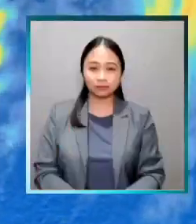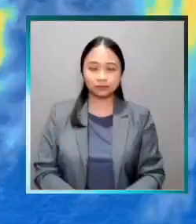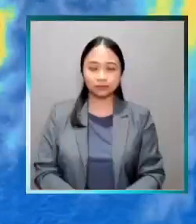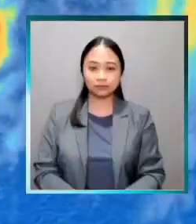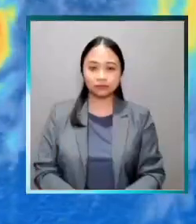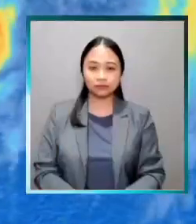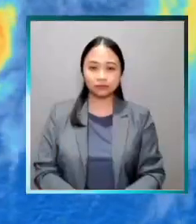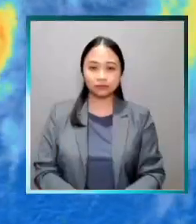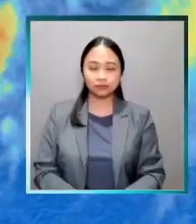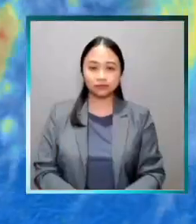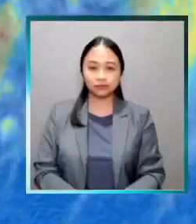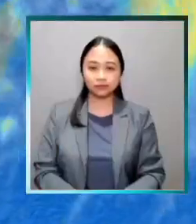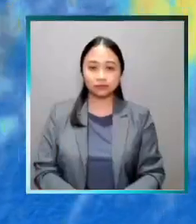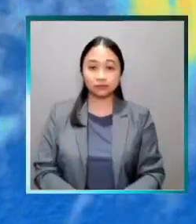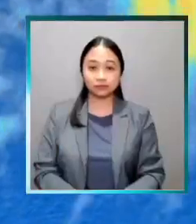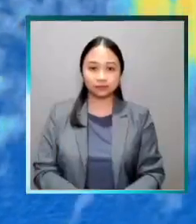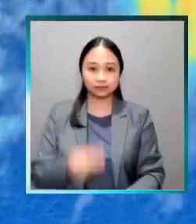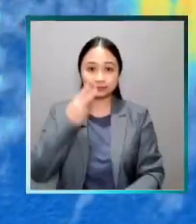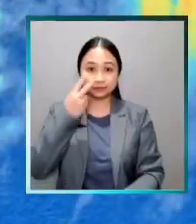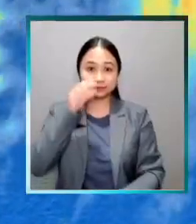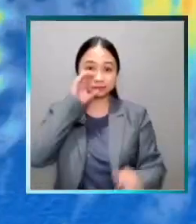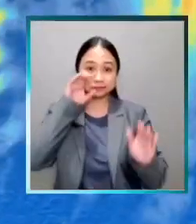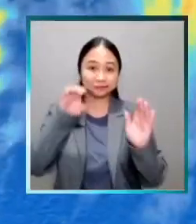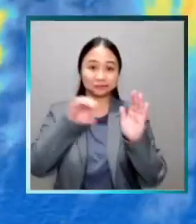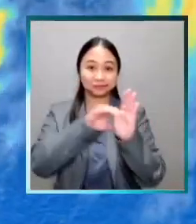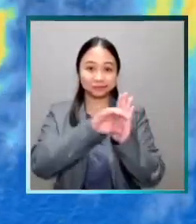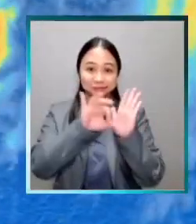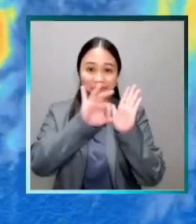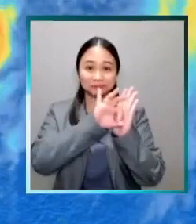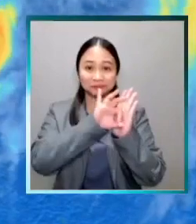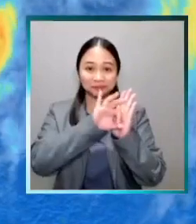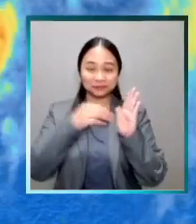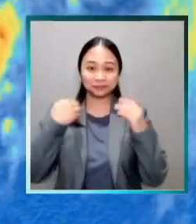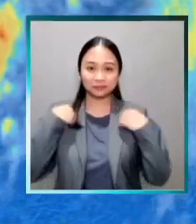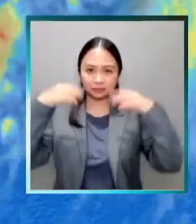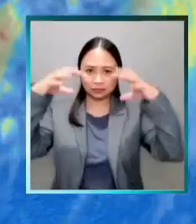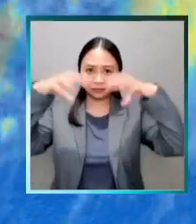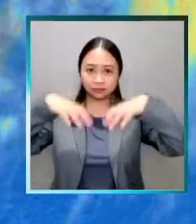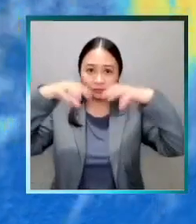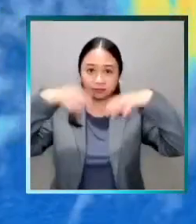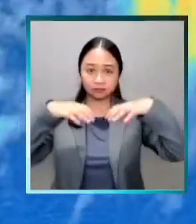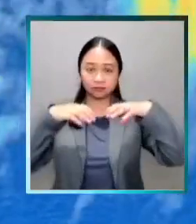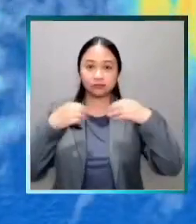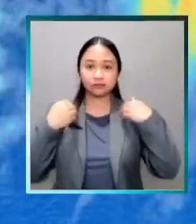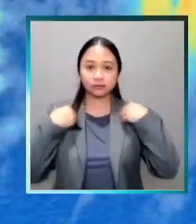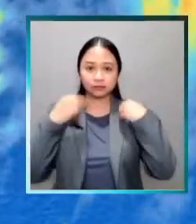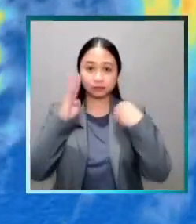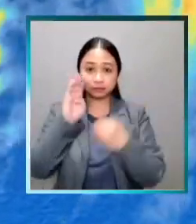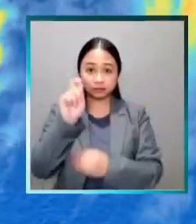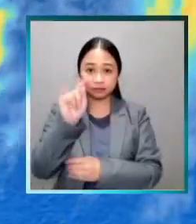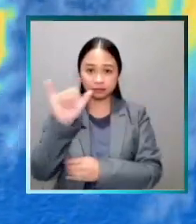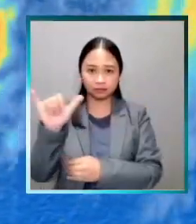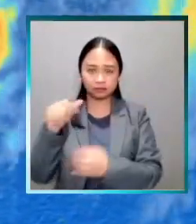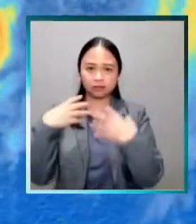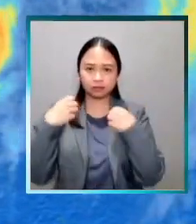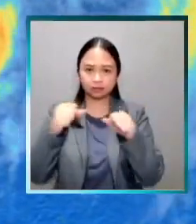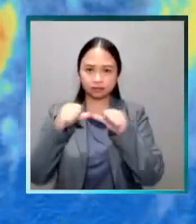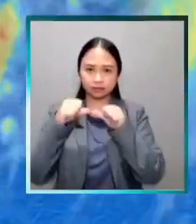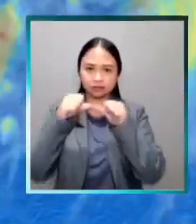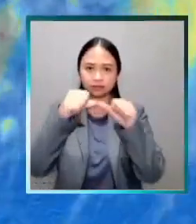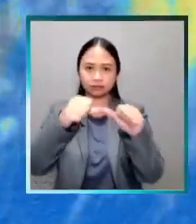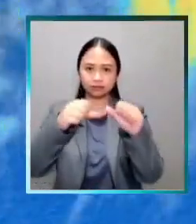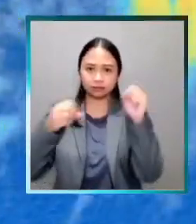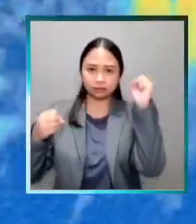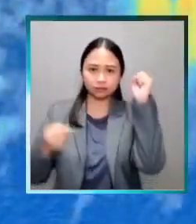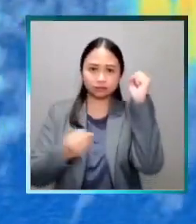Yan po ang satellite image ng bagyong Betty. Patuloy ang pagbagal ng bagyo habang kumikilos pahilaga hilagang kanluran. Dahil